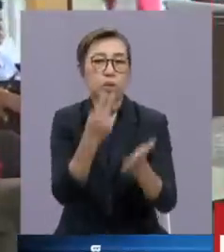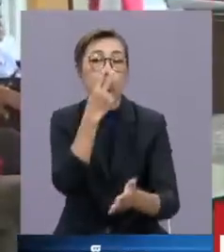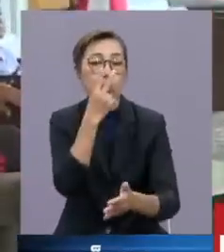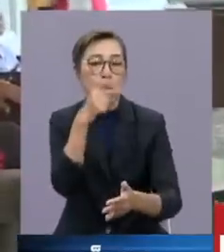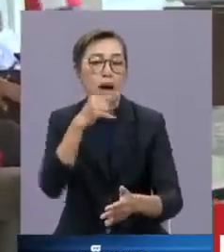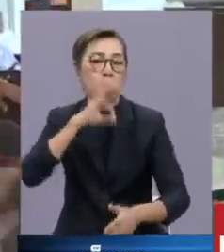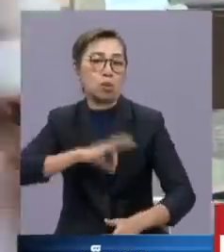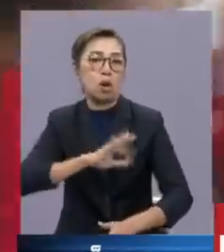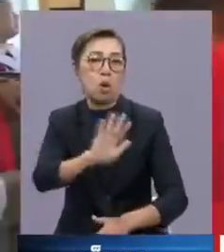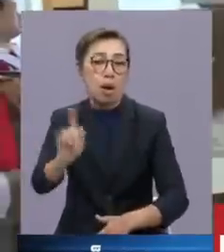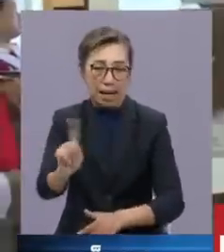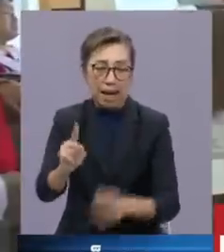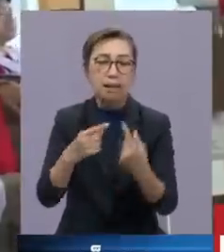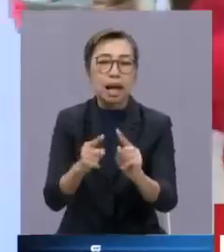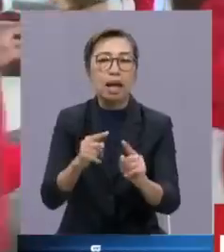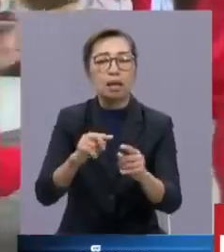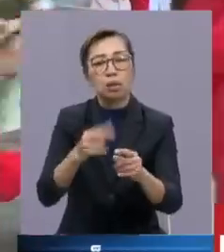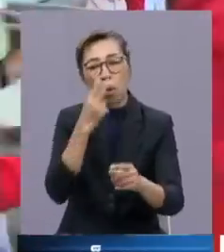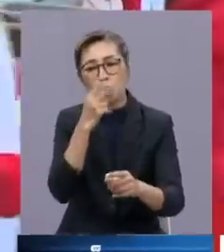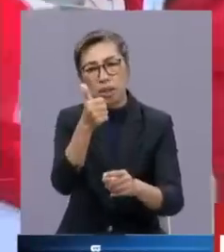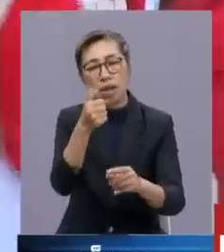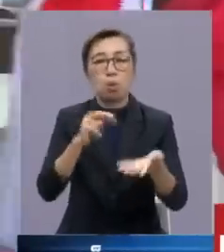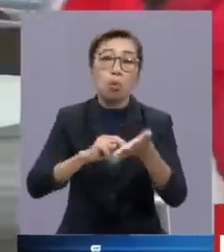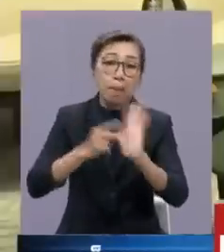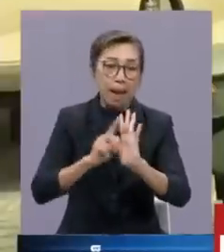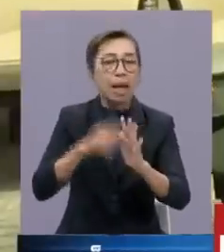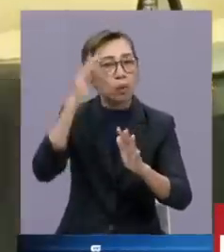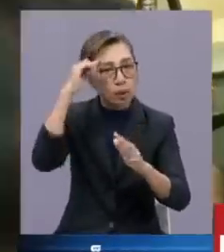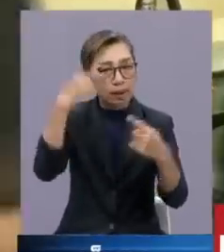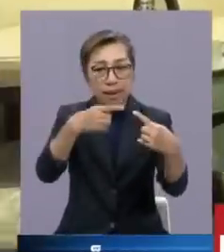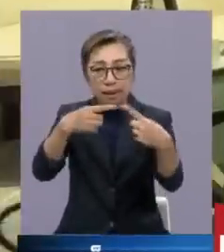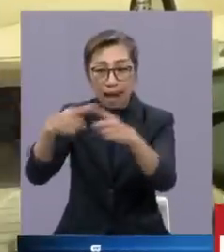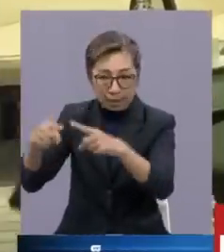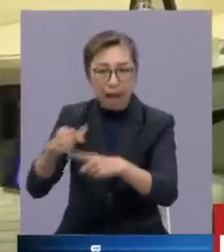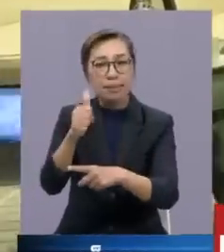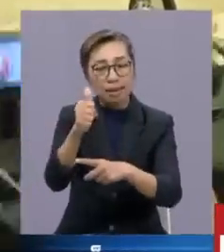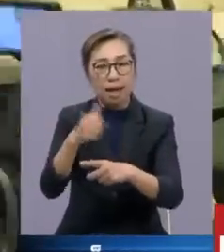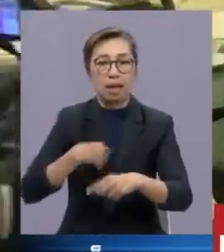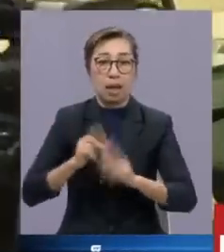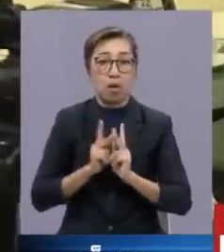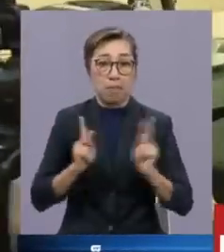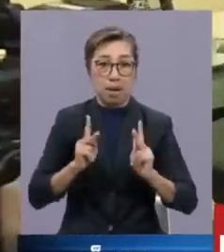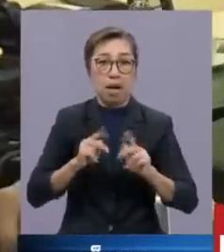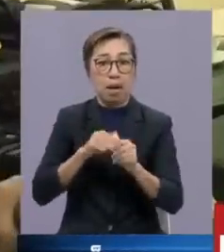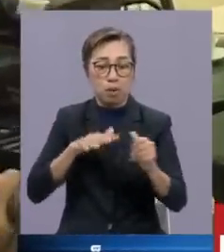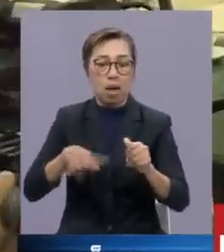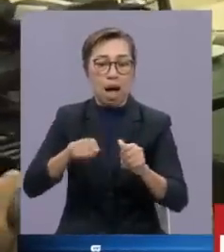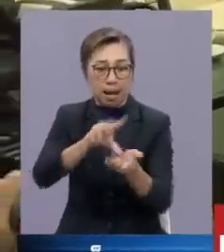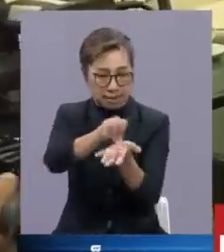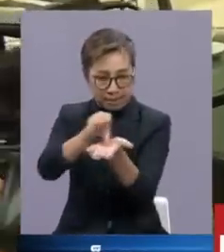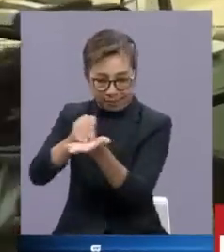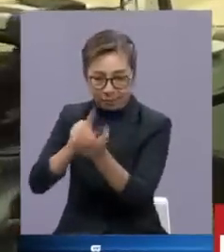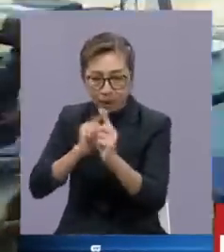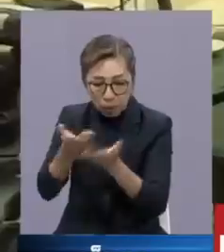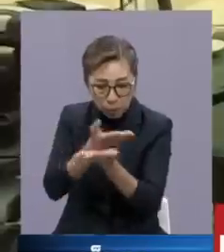แต่ละบุคคลแต่ก็มองได้ว่าเป็นความสวยงามในระบอบประชาธิปไตยซึ่งฝ่ายบริหารก็มีหน้าที่ต้องรับฟังและพูดคุยนำความเห็นต่